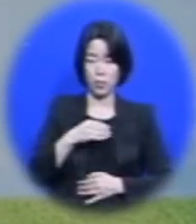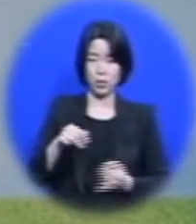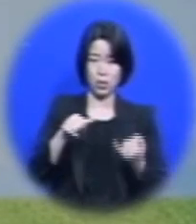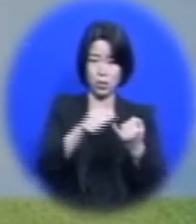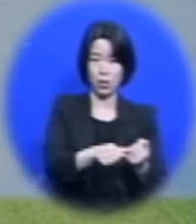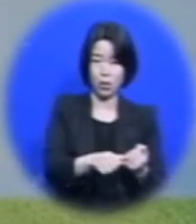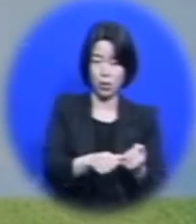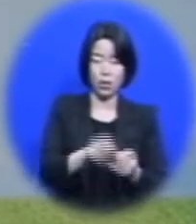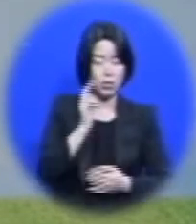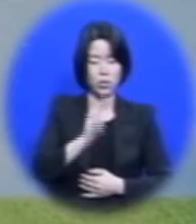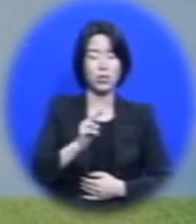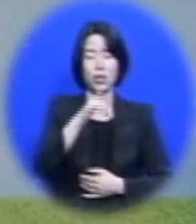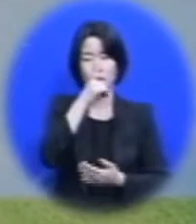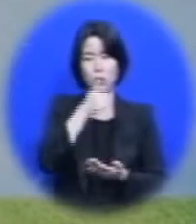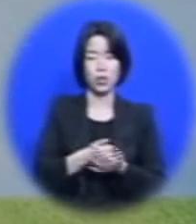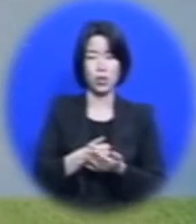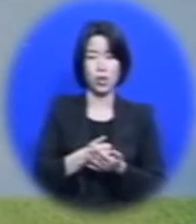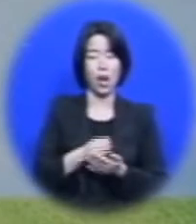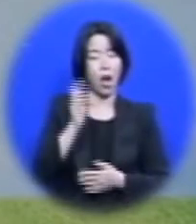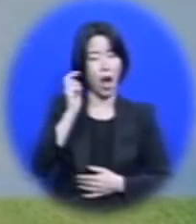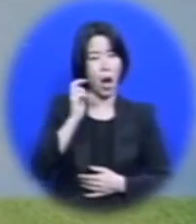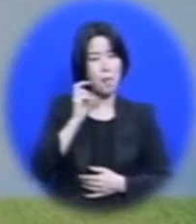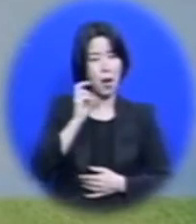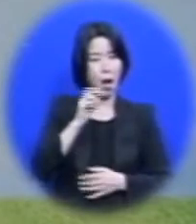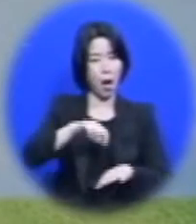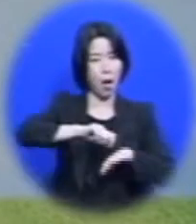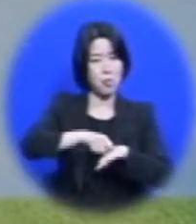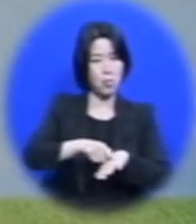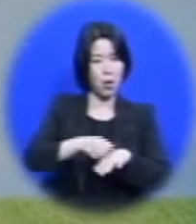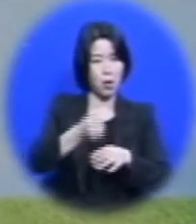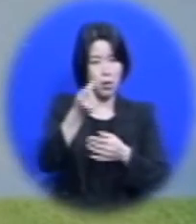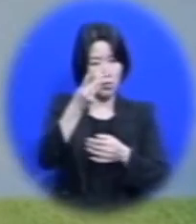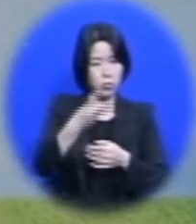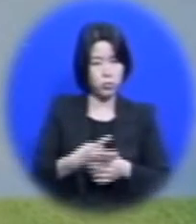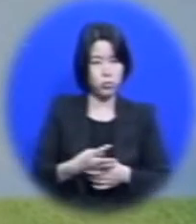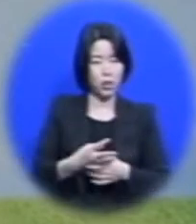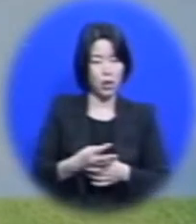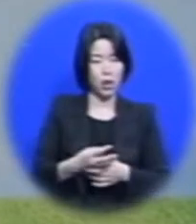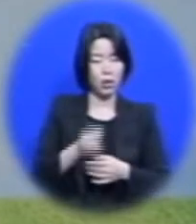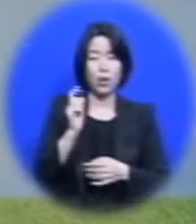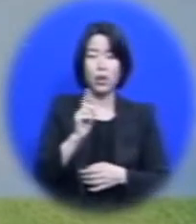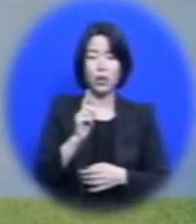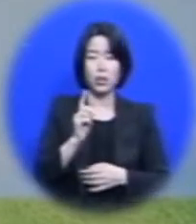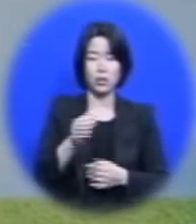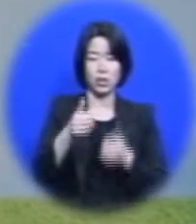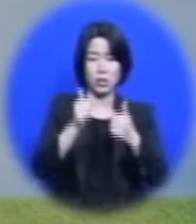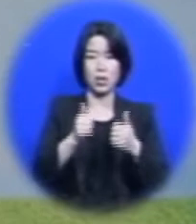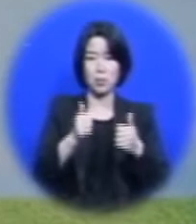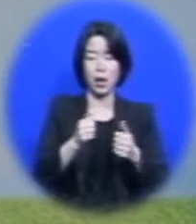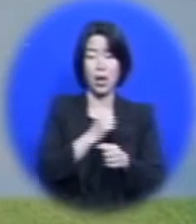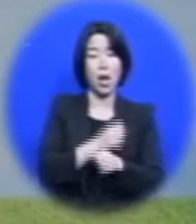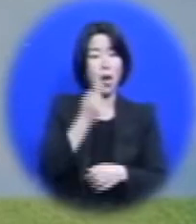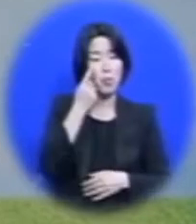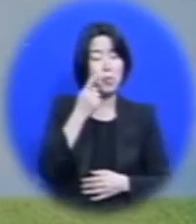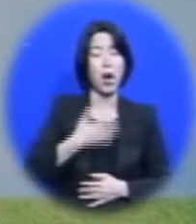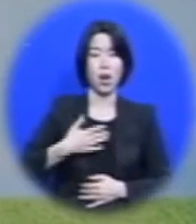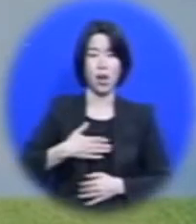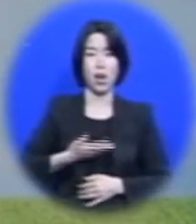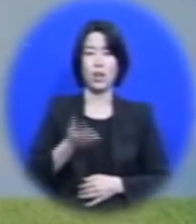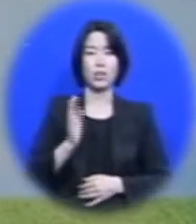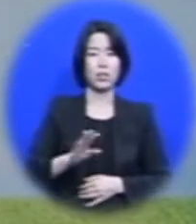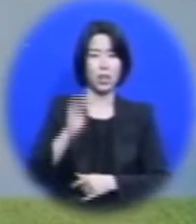심각한 죄지요. 아마 형량을 따지면 어느 정도 형량이 나와야 될지 그건 재판을 해보면 알겠죠.